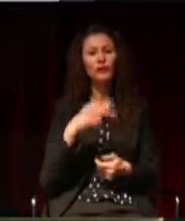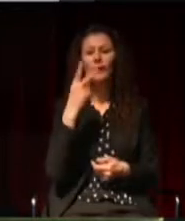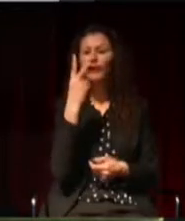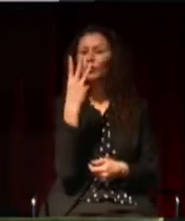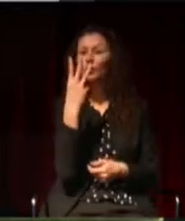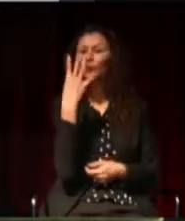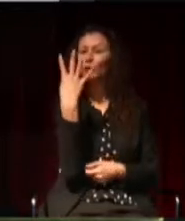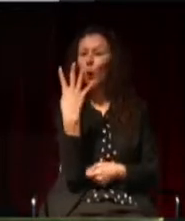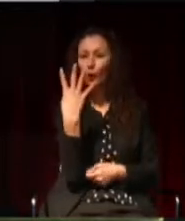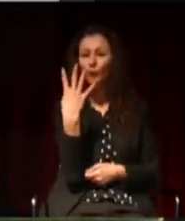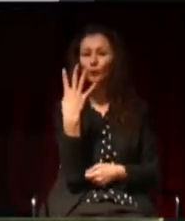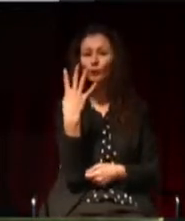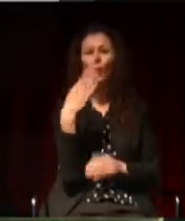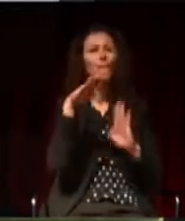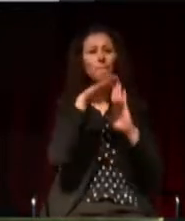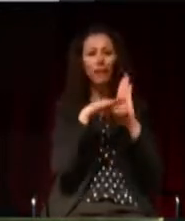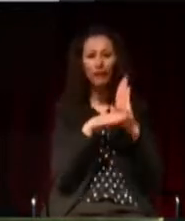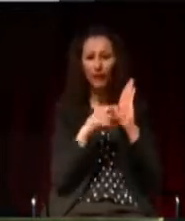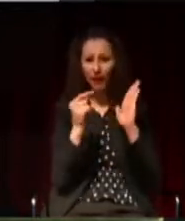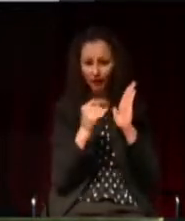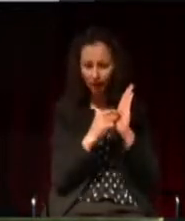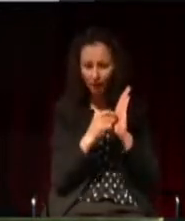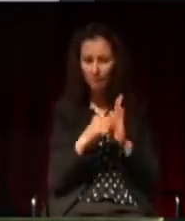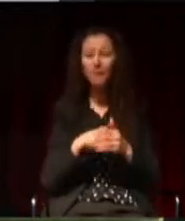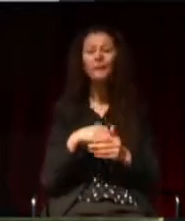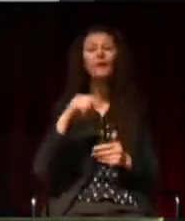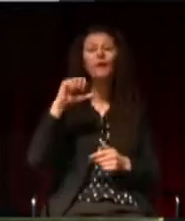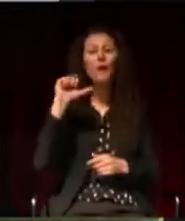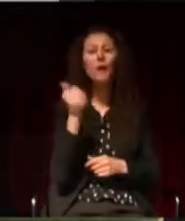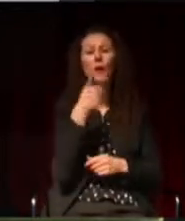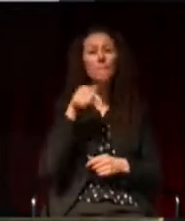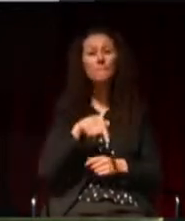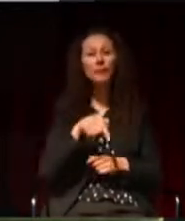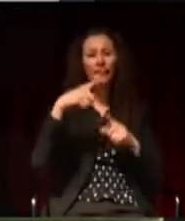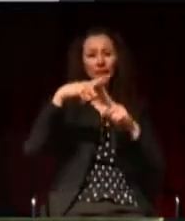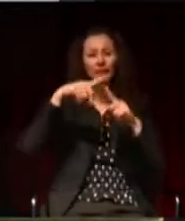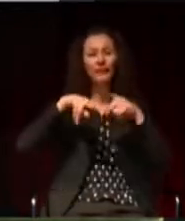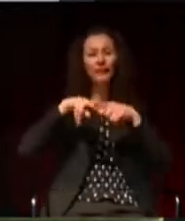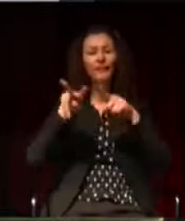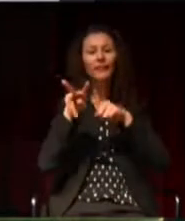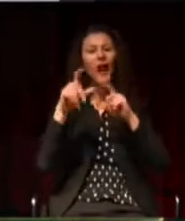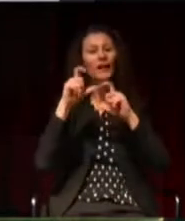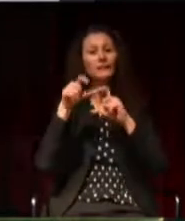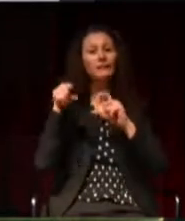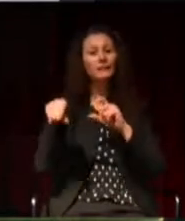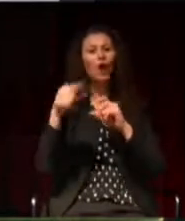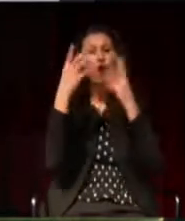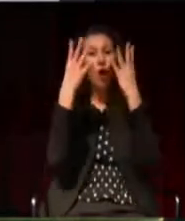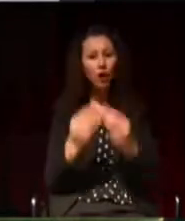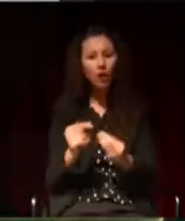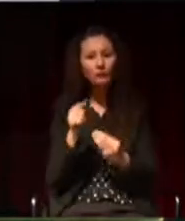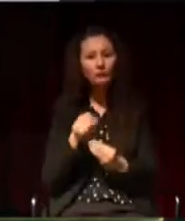2, 3, 4. maddelerde özellikle taksta oluşmuş olan